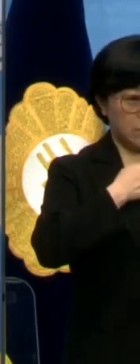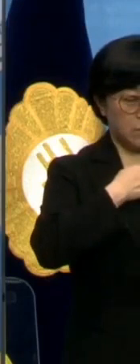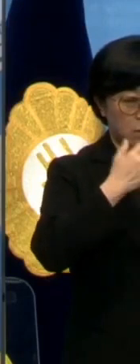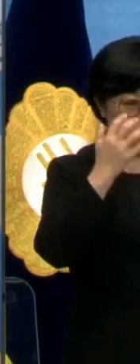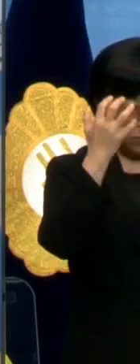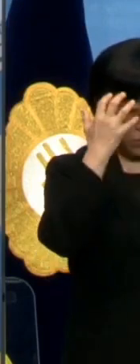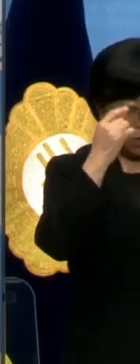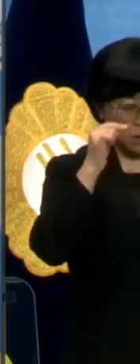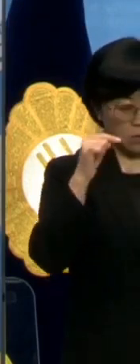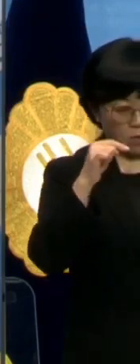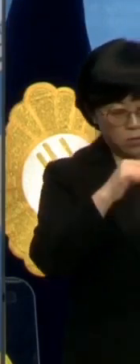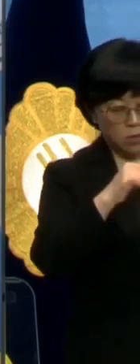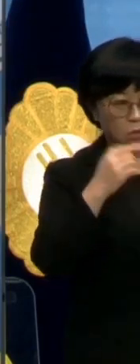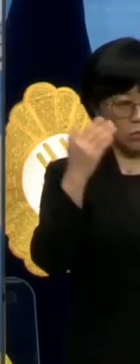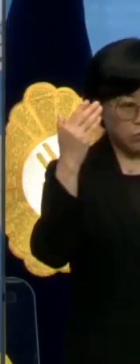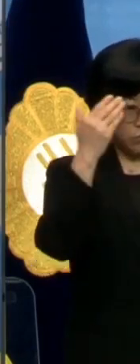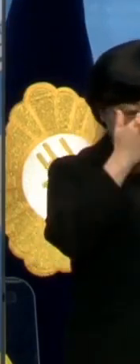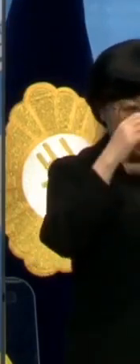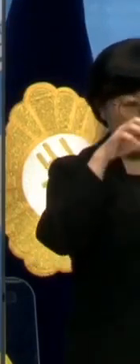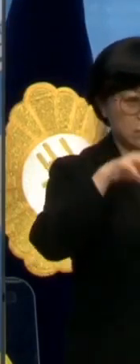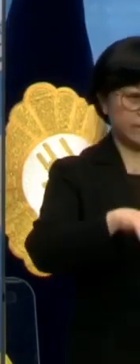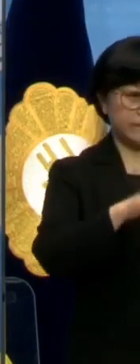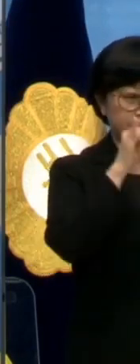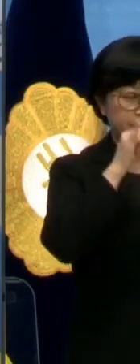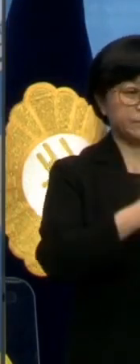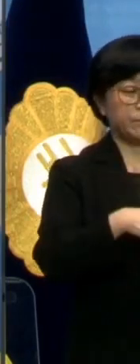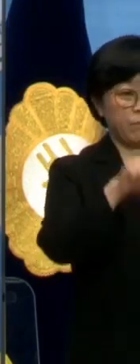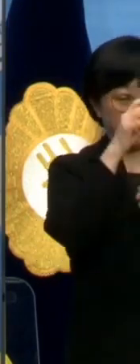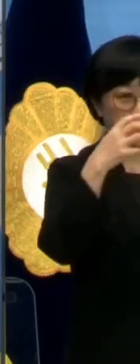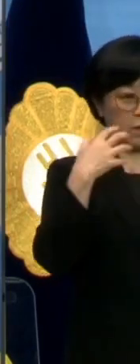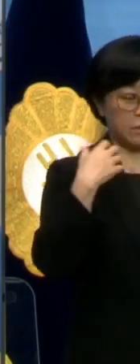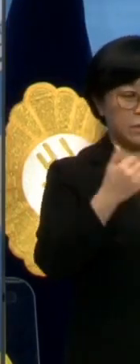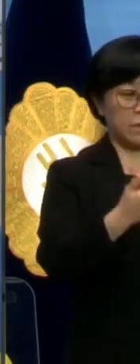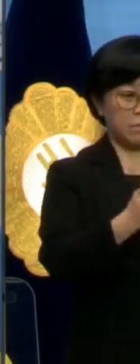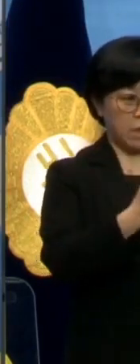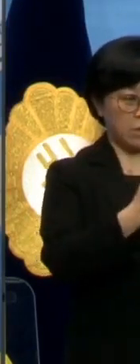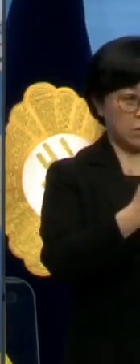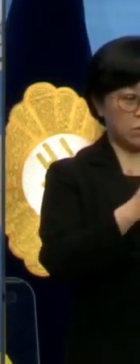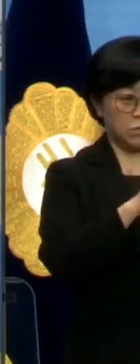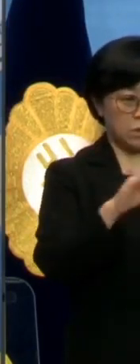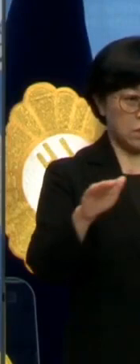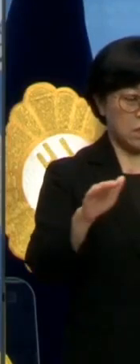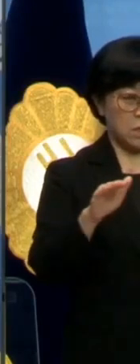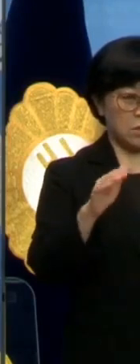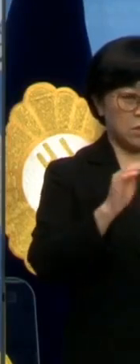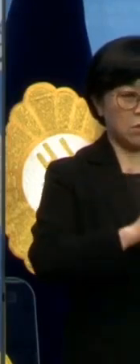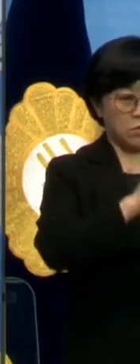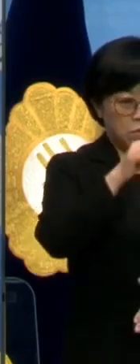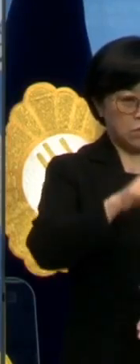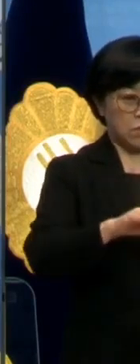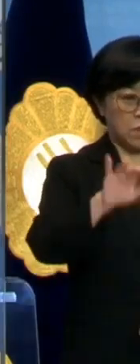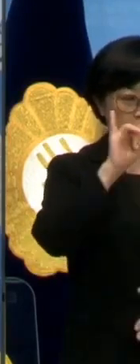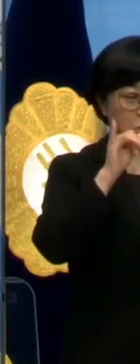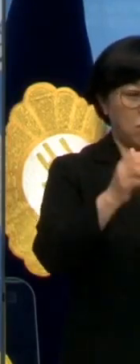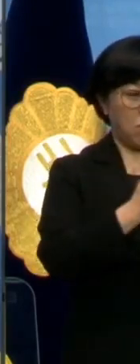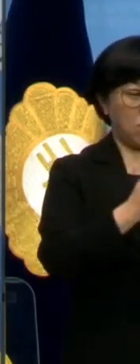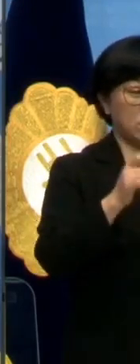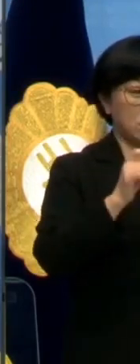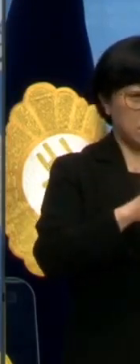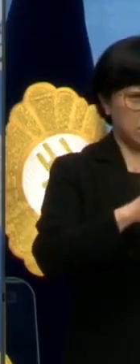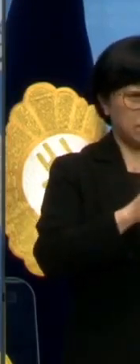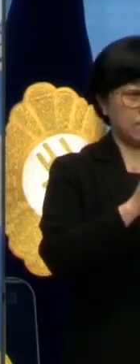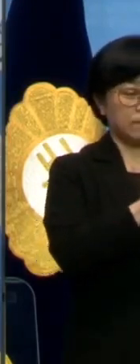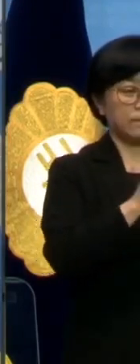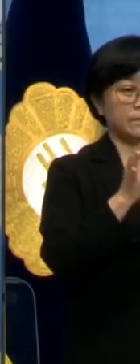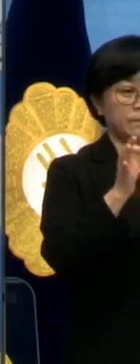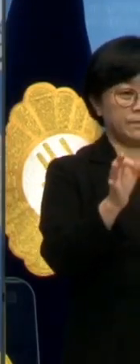고통의 터널 속에서 내몰리고 있습니다. 정부의 방역조치 기준은 들쭉날쭉하고 재난지원금도